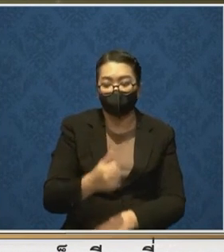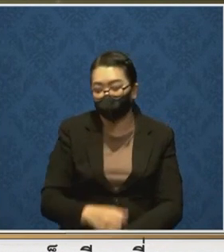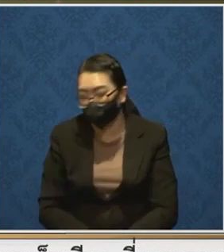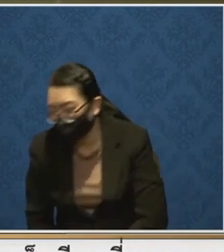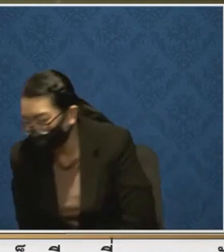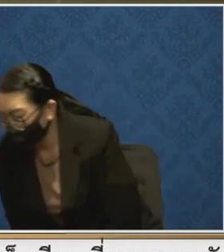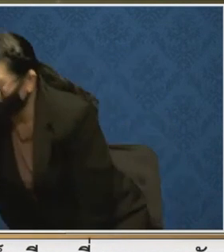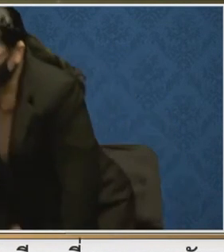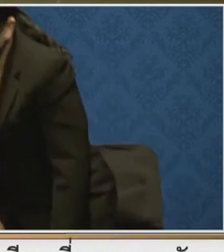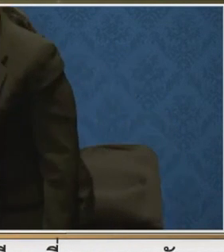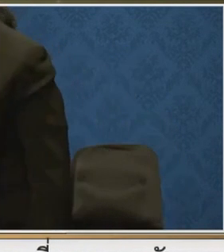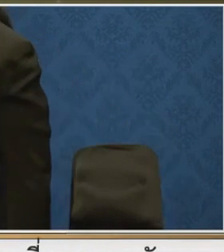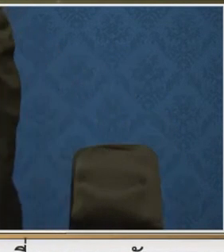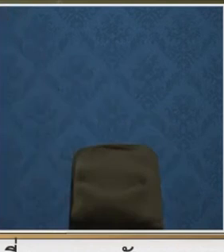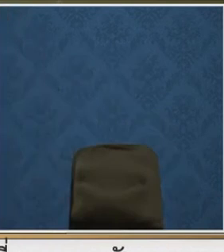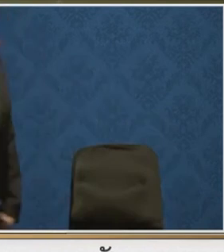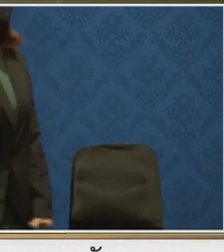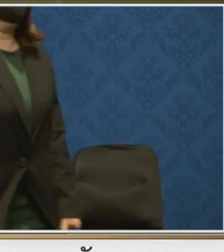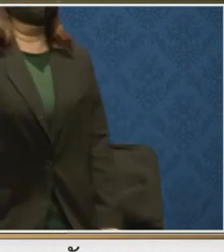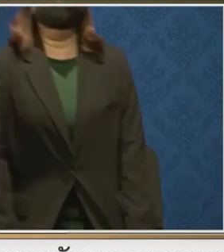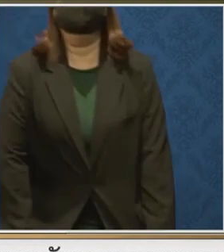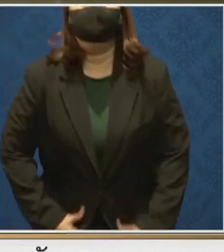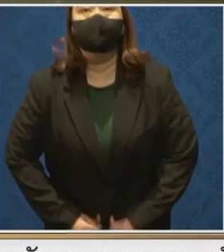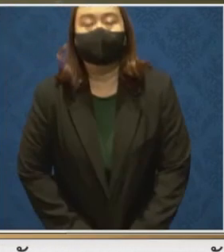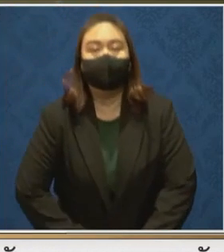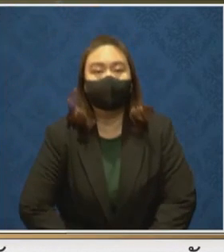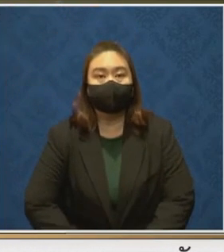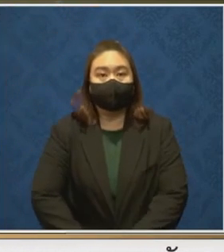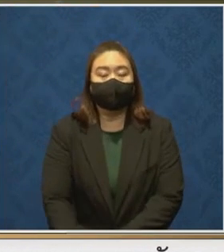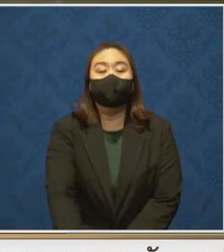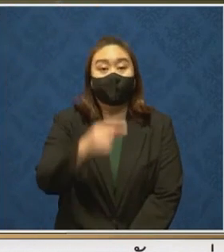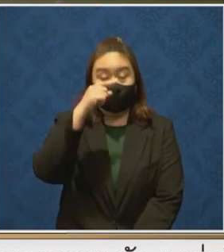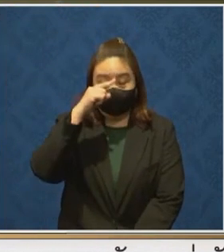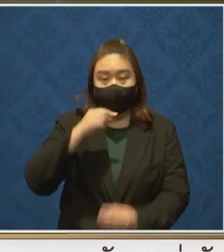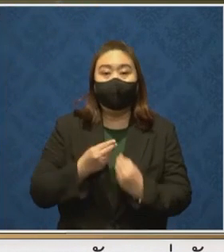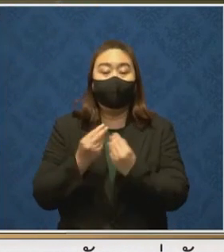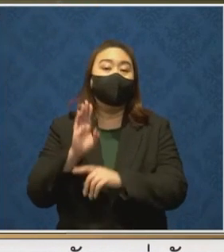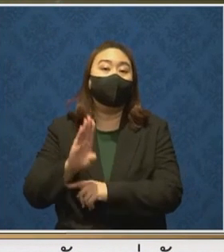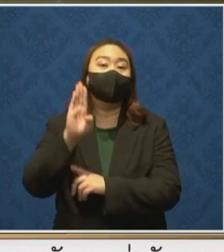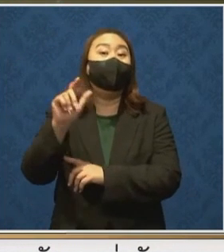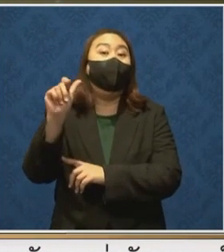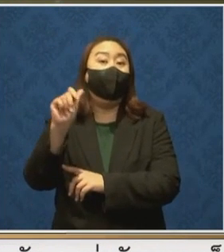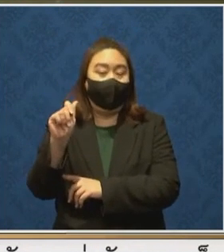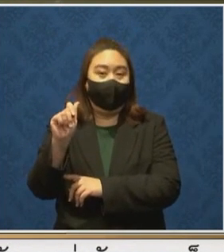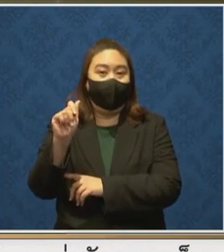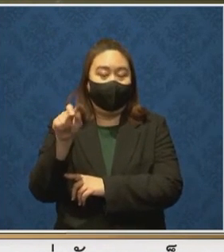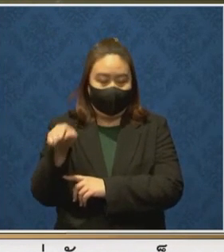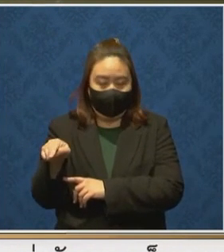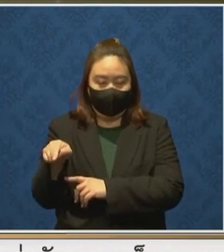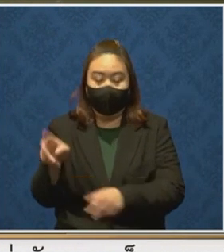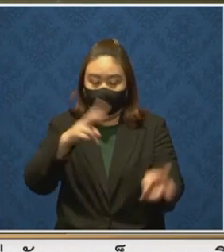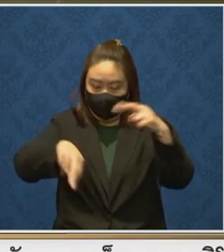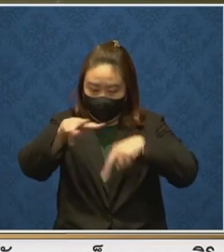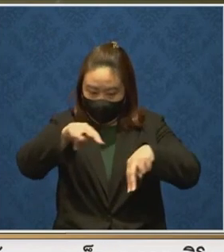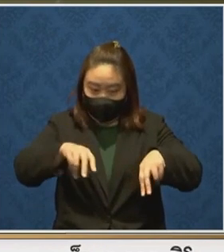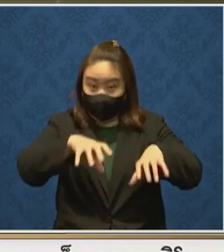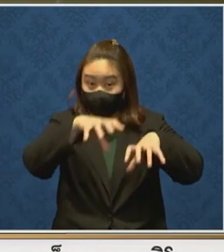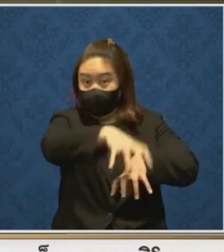การที่ประเทศไยได้อนุญาตให้บิษัทอาคาราได้สดการสำรวจแร่ทองคำบนเน้อที่ทั้งหมด 44 แปรง